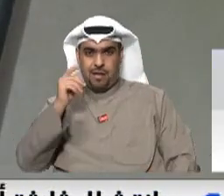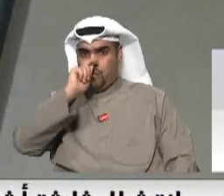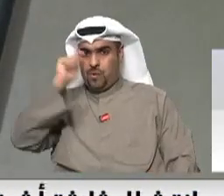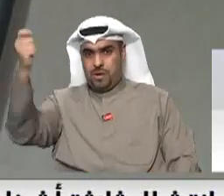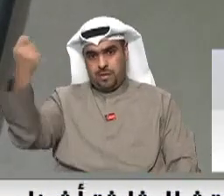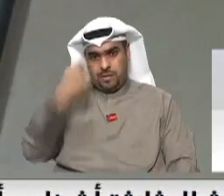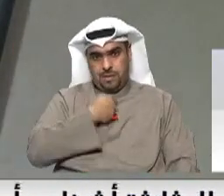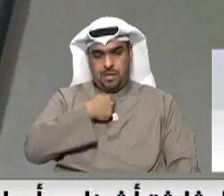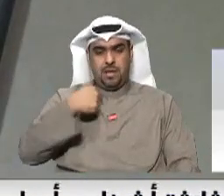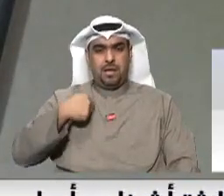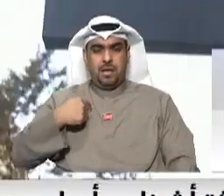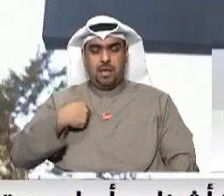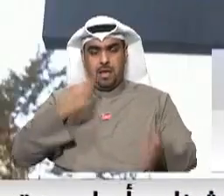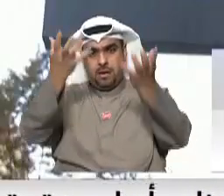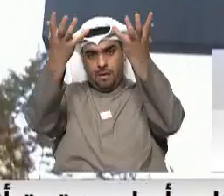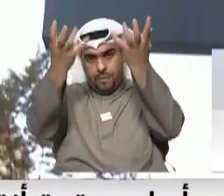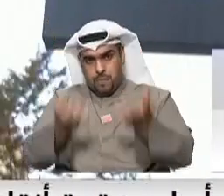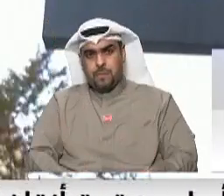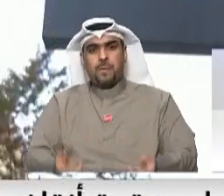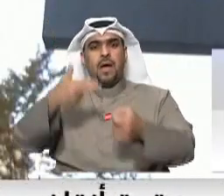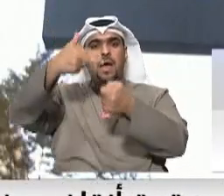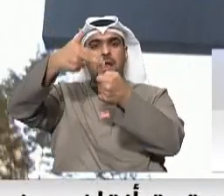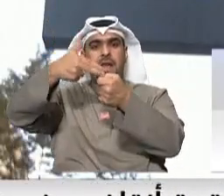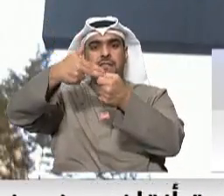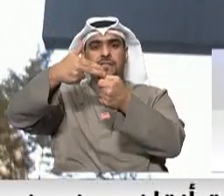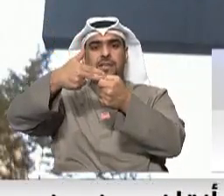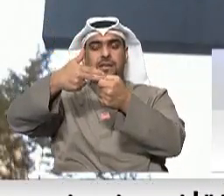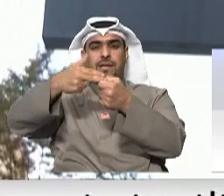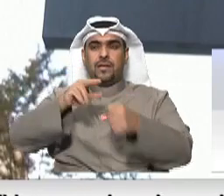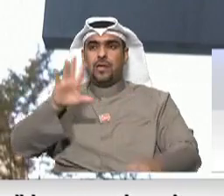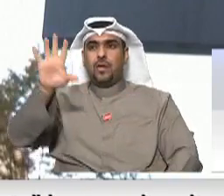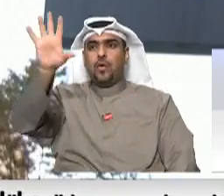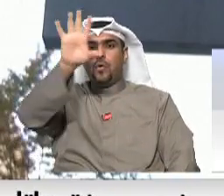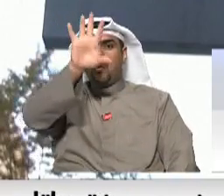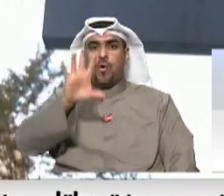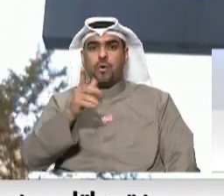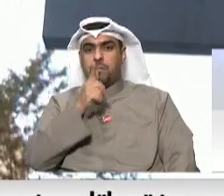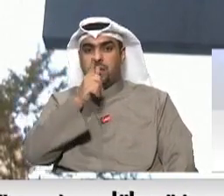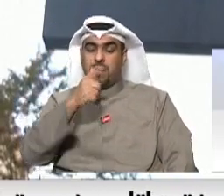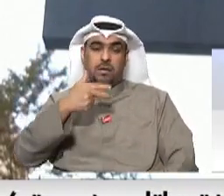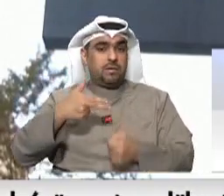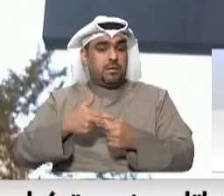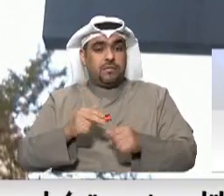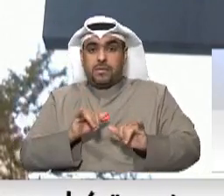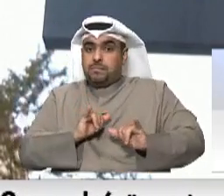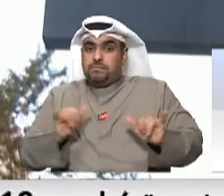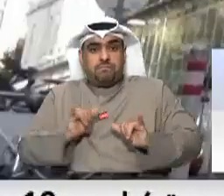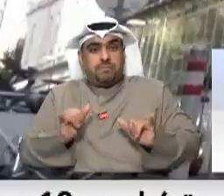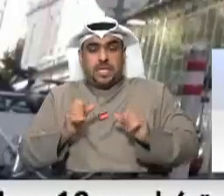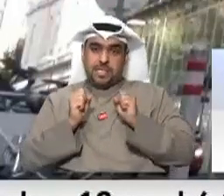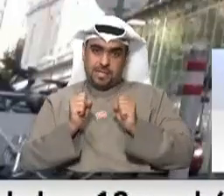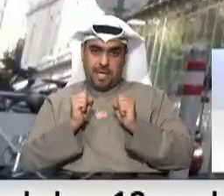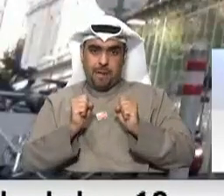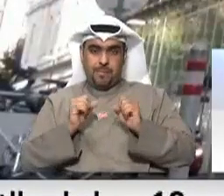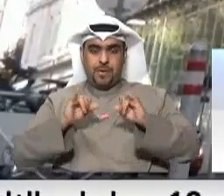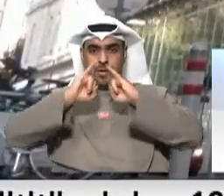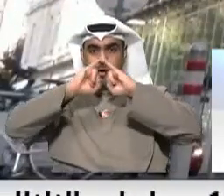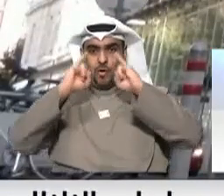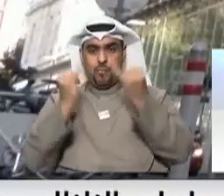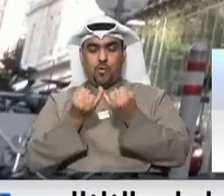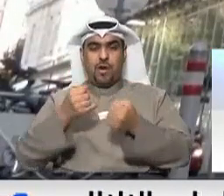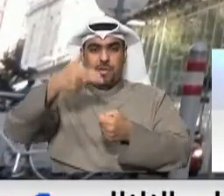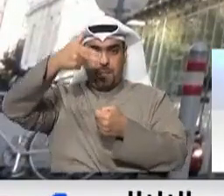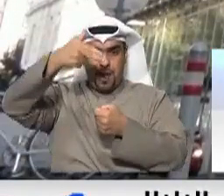باتت لا تستطيع ان تزيد من طاقتها الانتاجيه في ظل ظروف الراهنه لذا سارعت المنظمه بتاكيد ما عزز